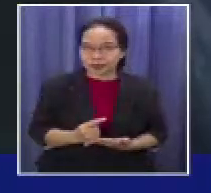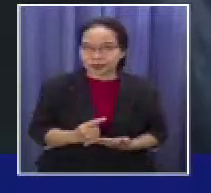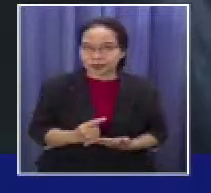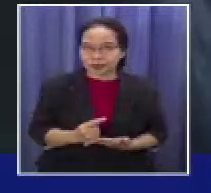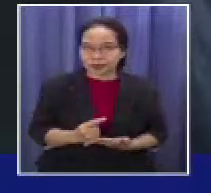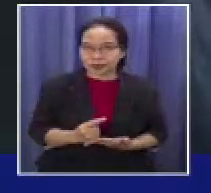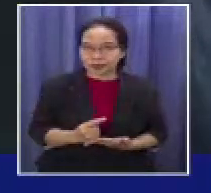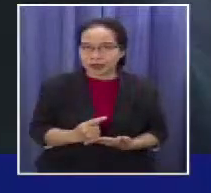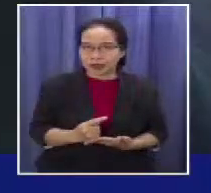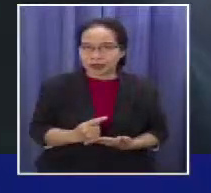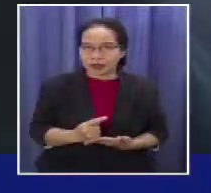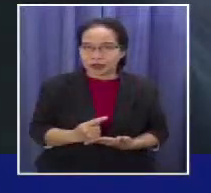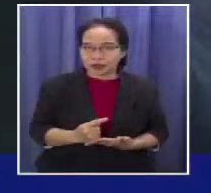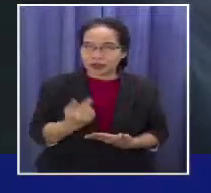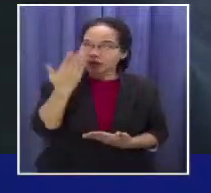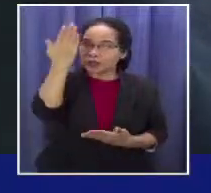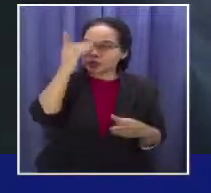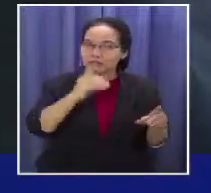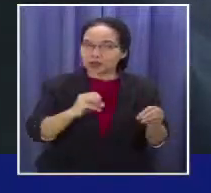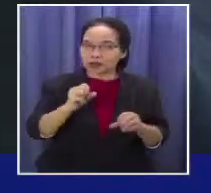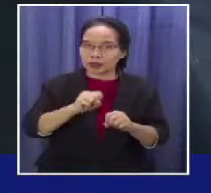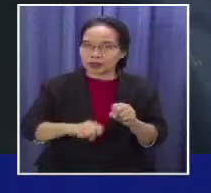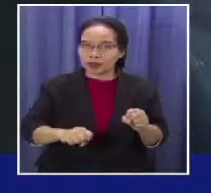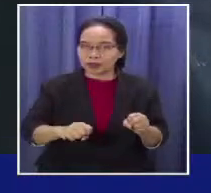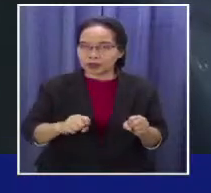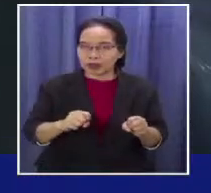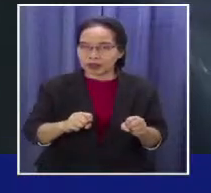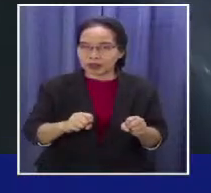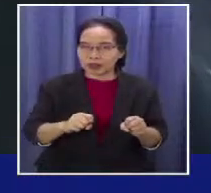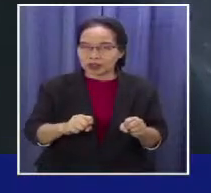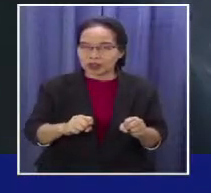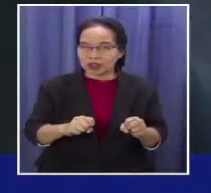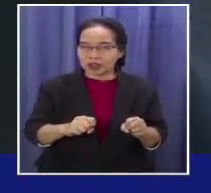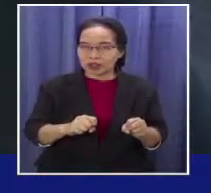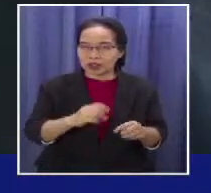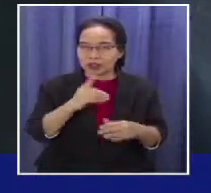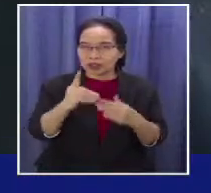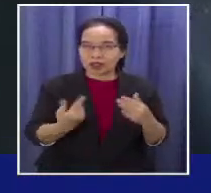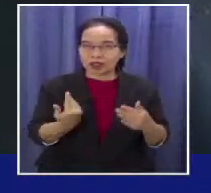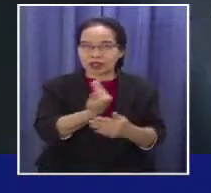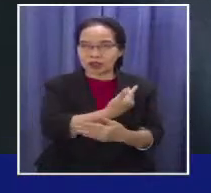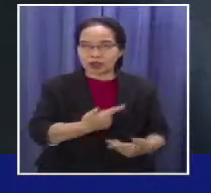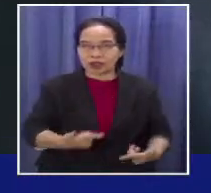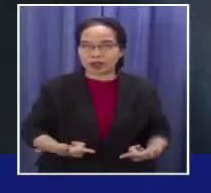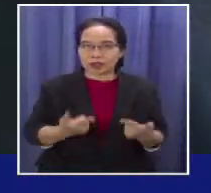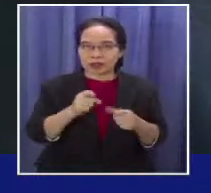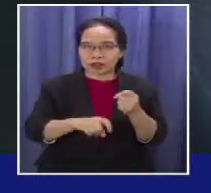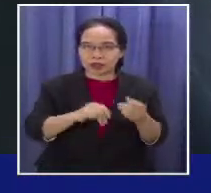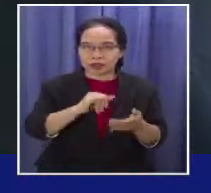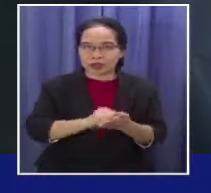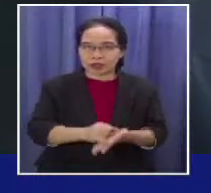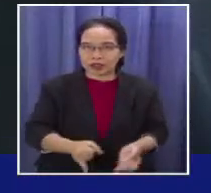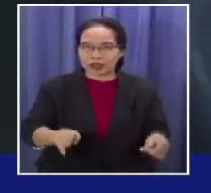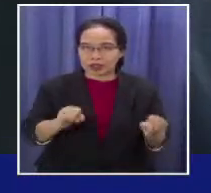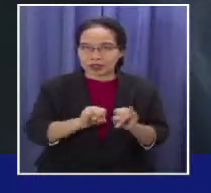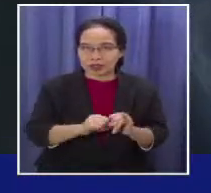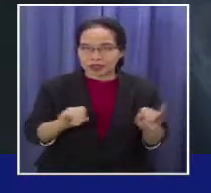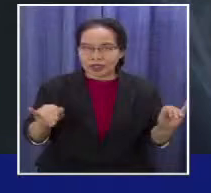ginagawa mo sa aming mga buhay upang sumapit pa sa amin ang ganitong mga